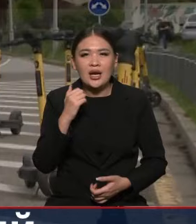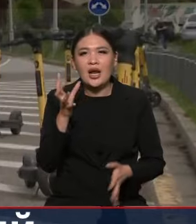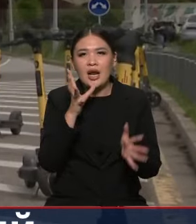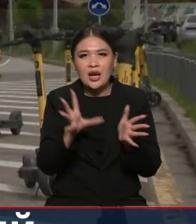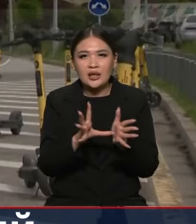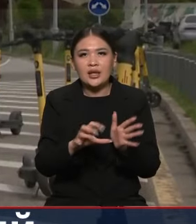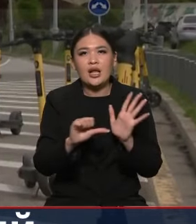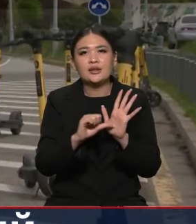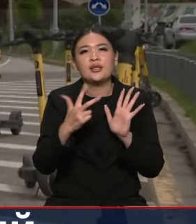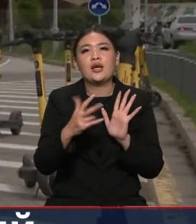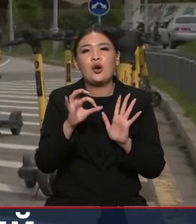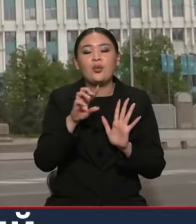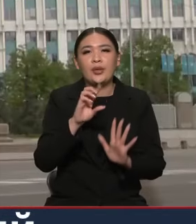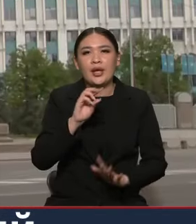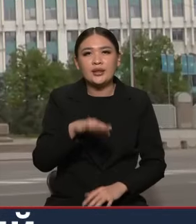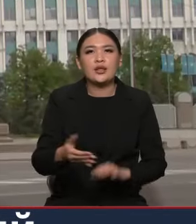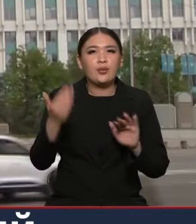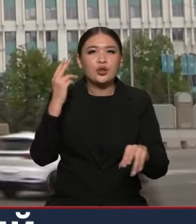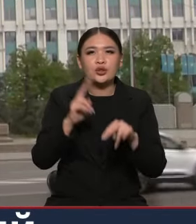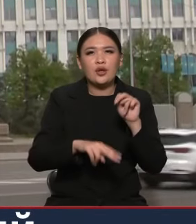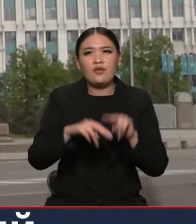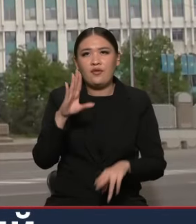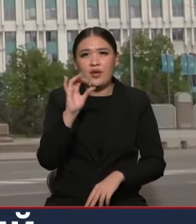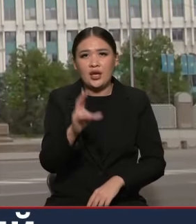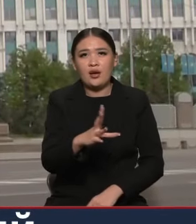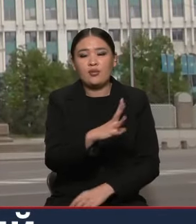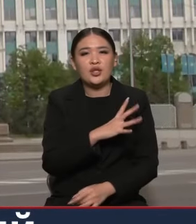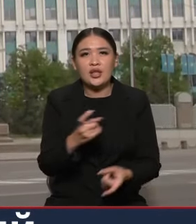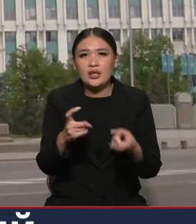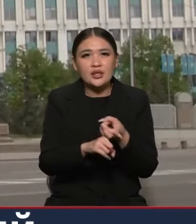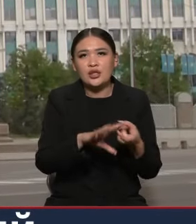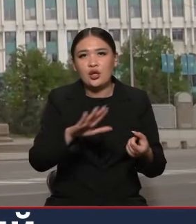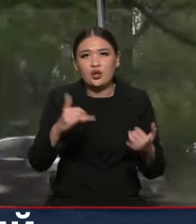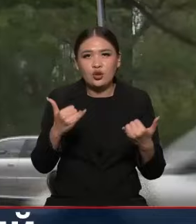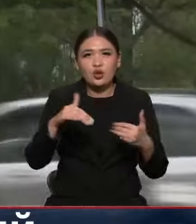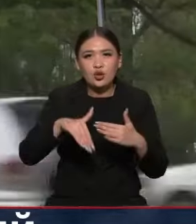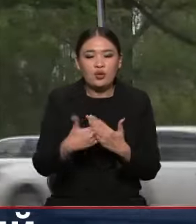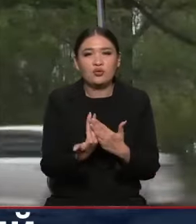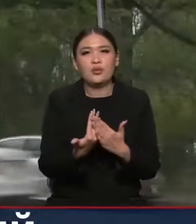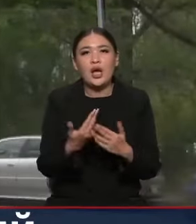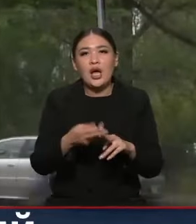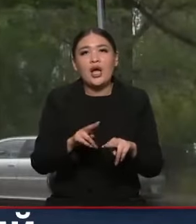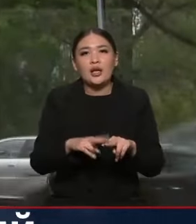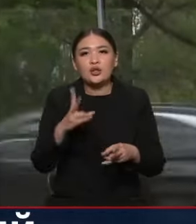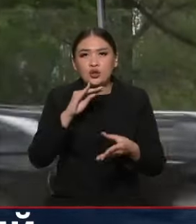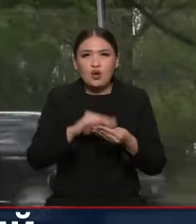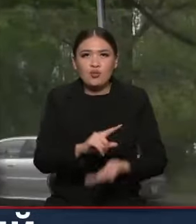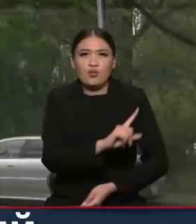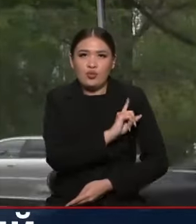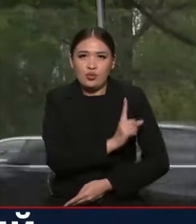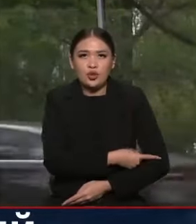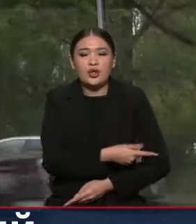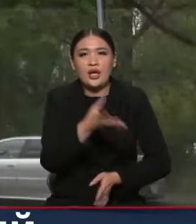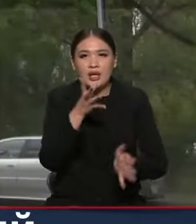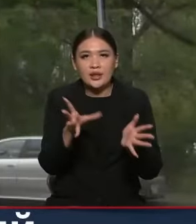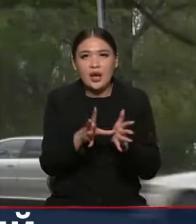электростанций. 63 объекта, построенные в прошлом веке, уже не соответствуют современным стандартам. Необходим стабильный и мощный